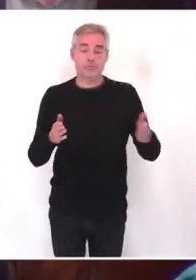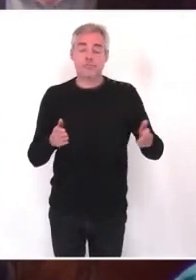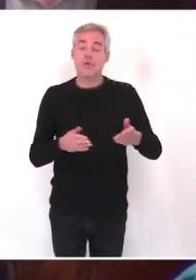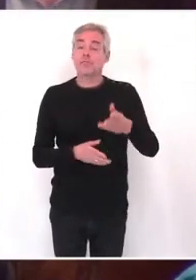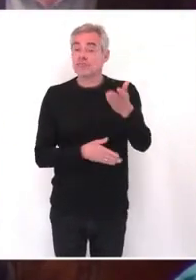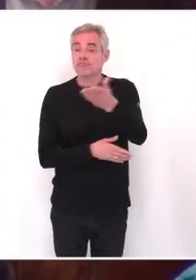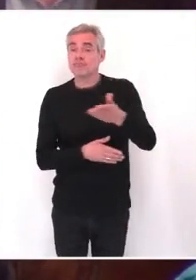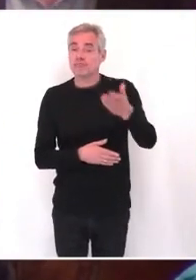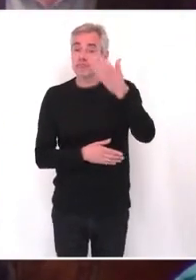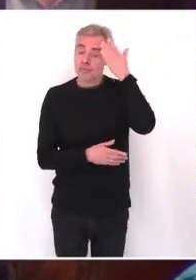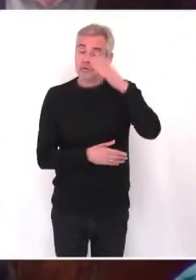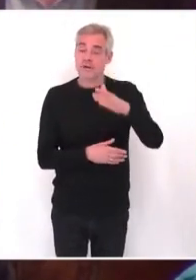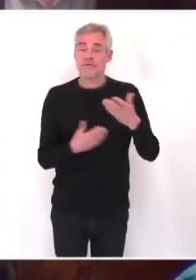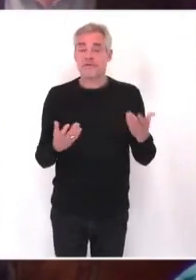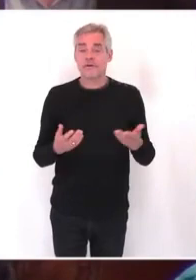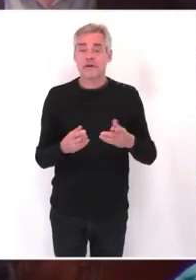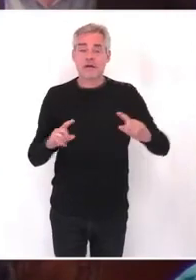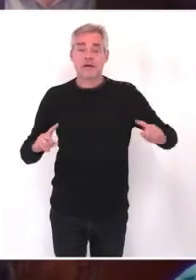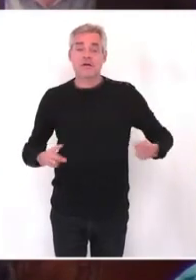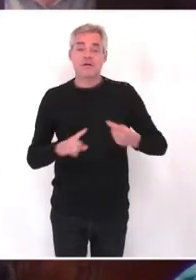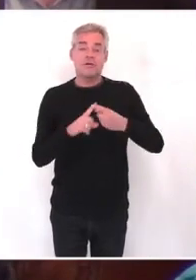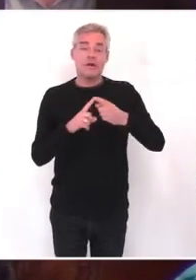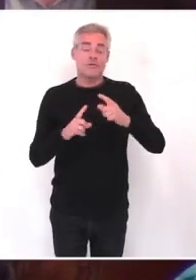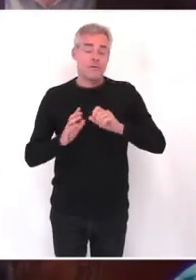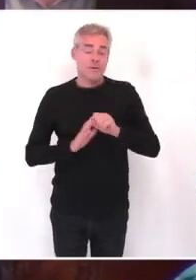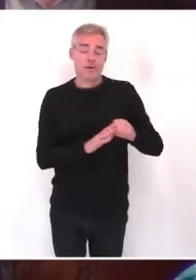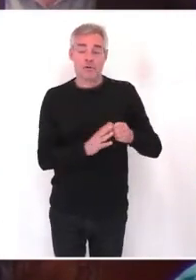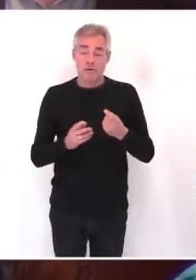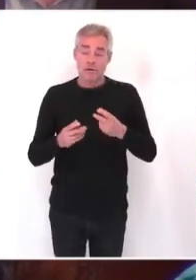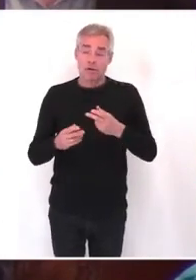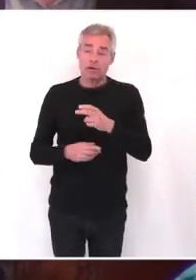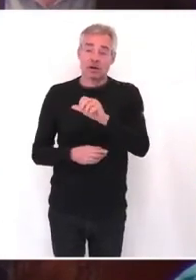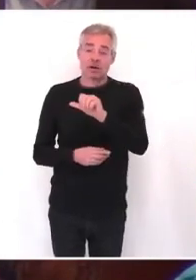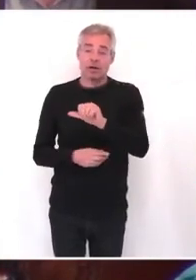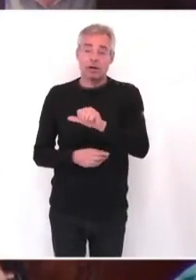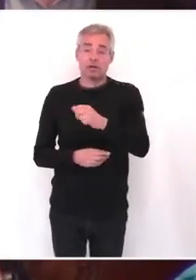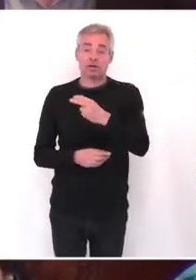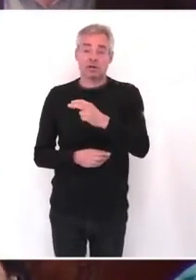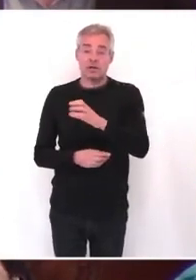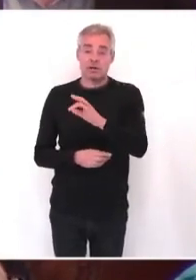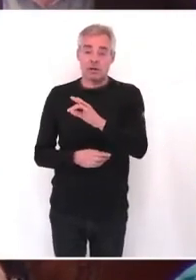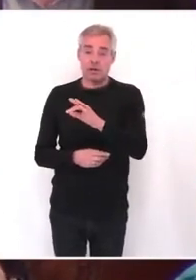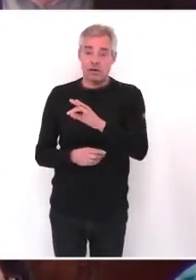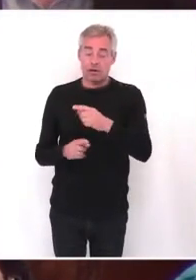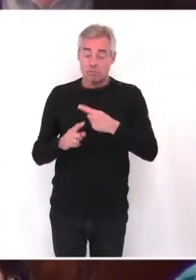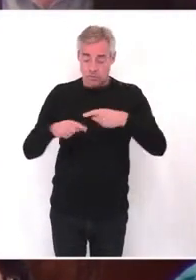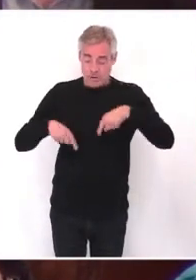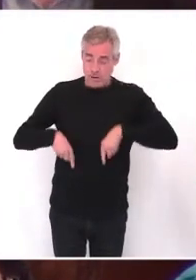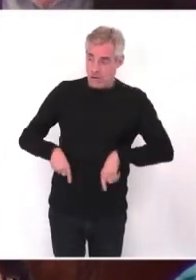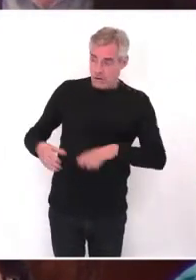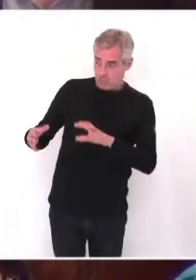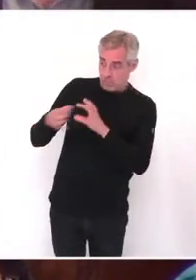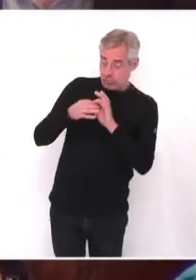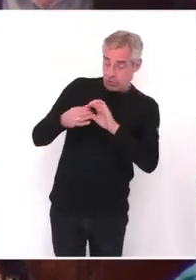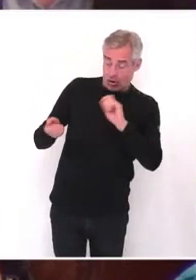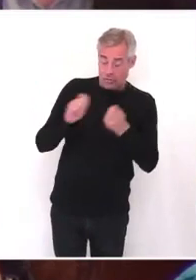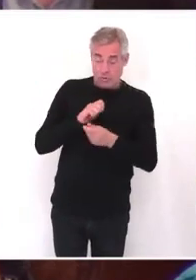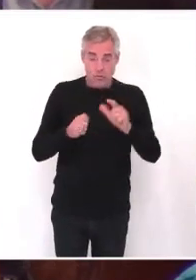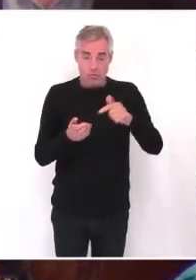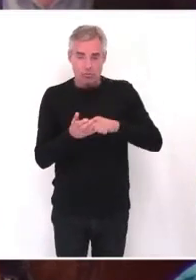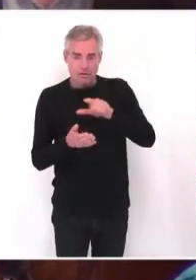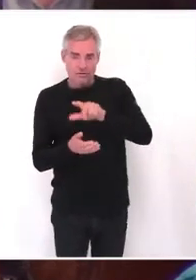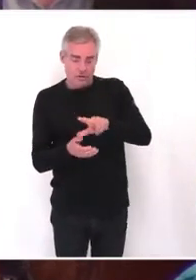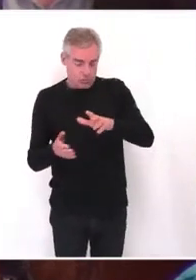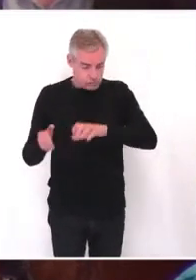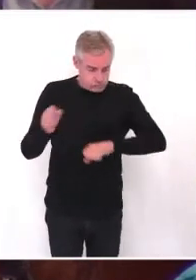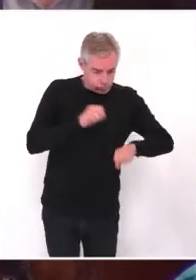savez, la redéfinition de la géographie prioritaire par l'État et l'ANCT nous a beaucoup mobilisés en 2023 pour nous assurer